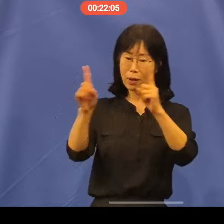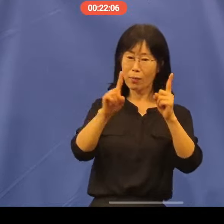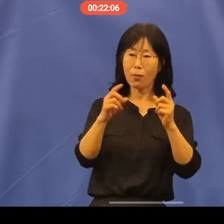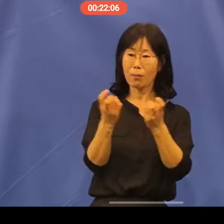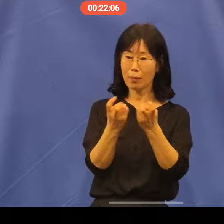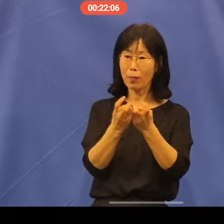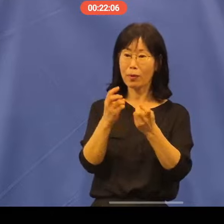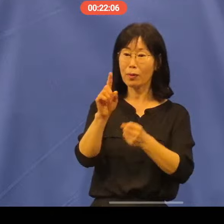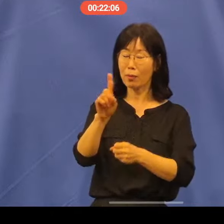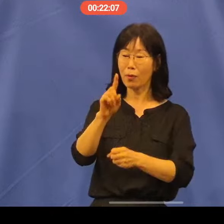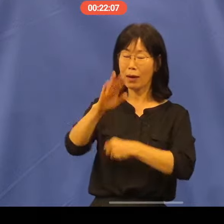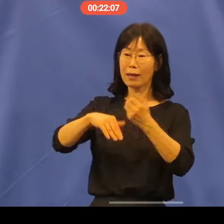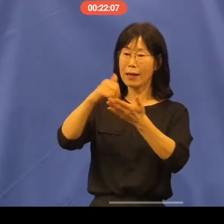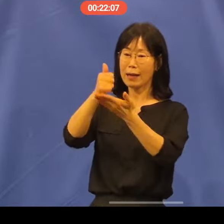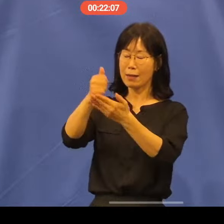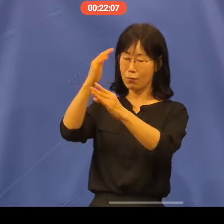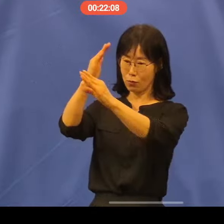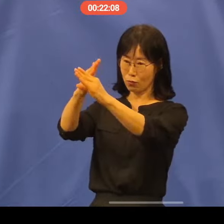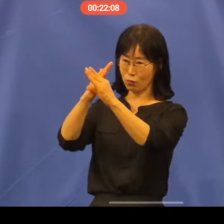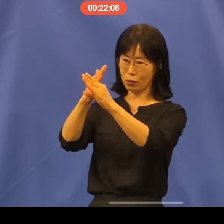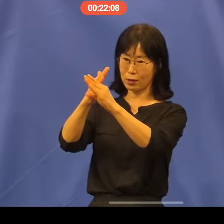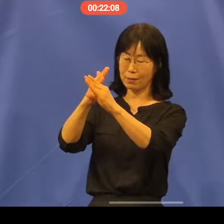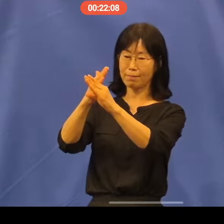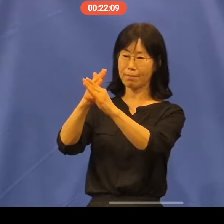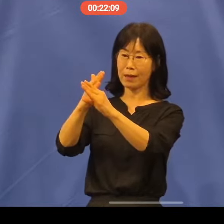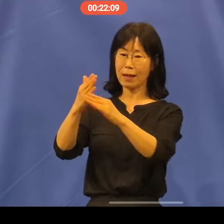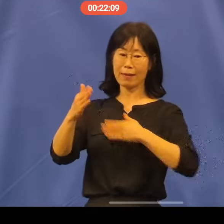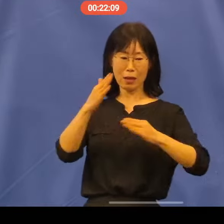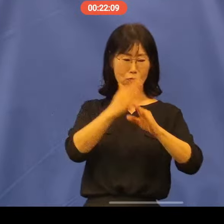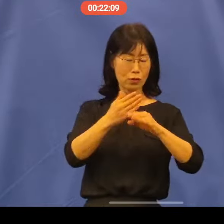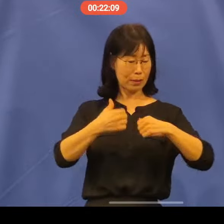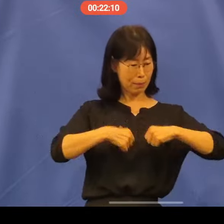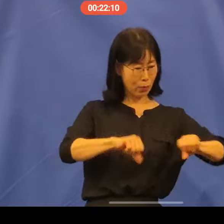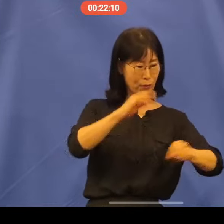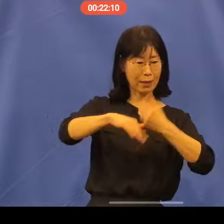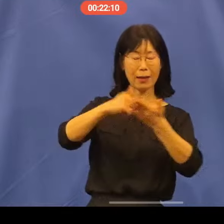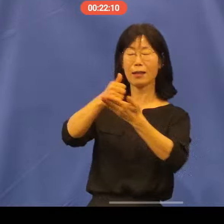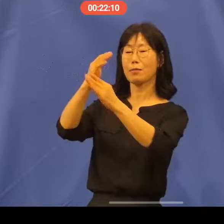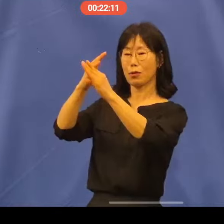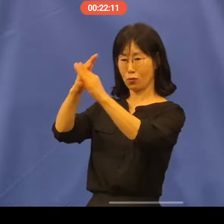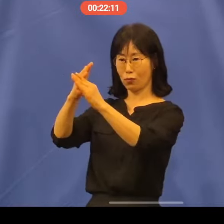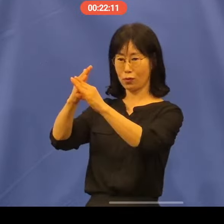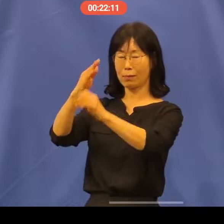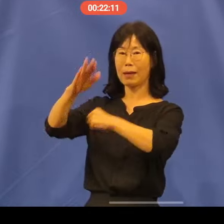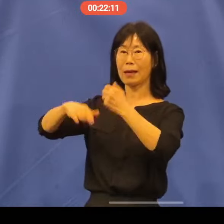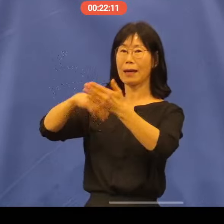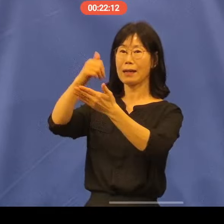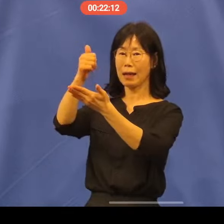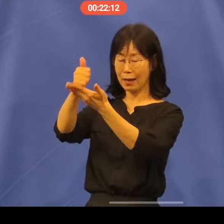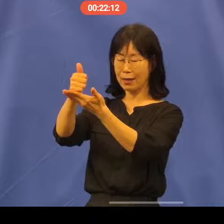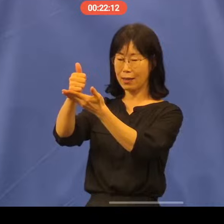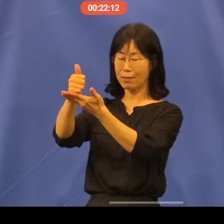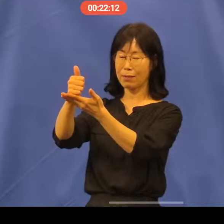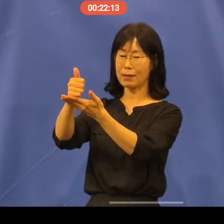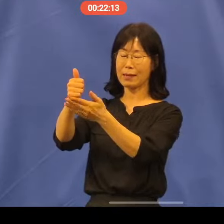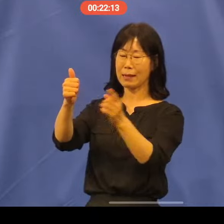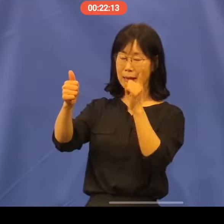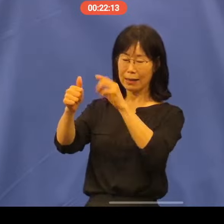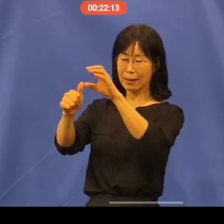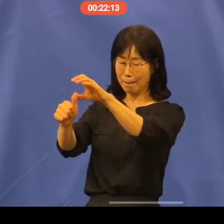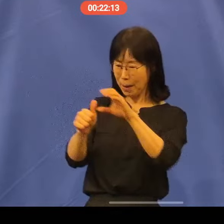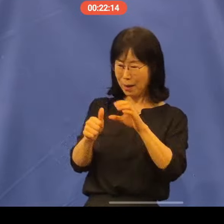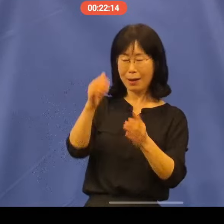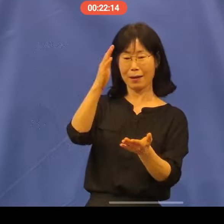거죠. 하나님을 위해서 우리가 존재해요. 우리의 성취와 성공을 위해 하나님을 방법이나 도구로 끌어오면 안 된다는 거예요. 오직 한